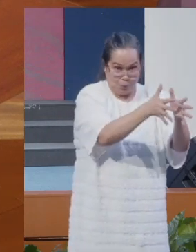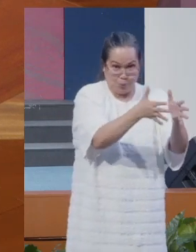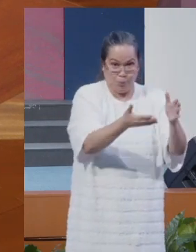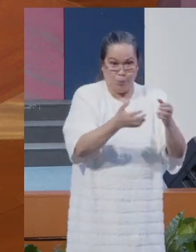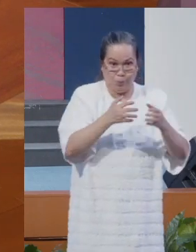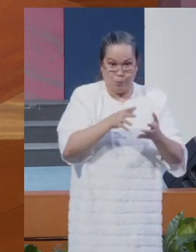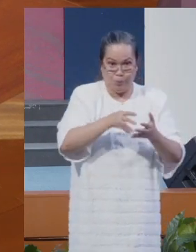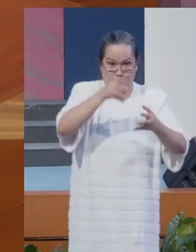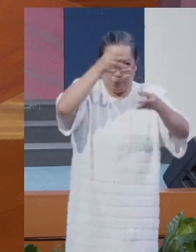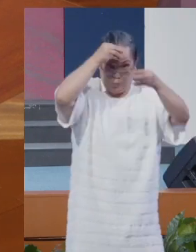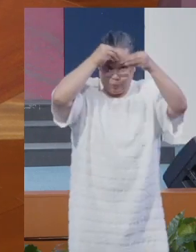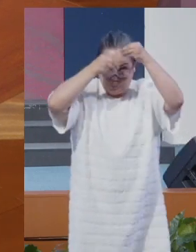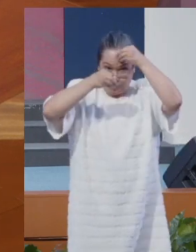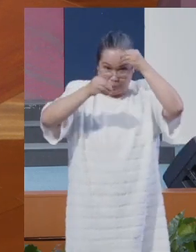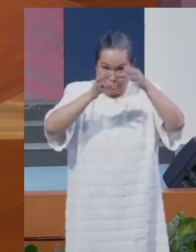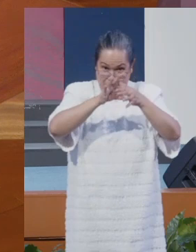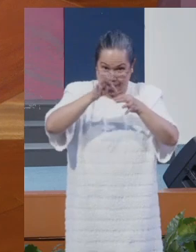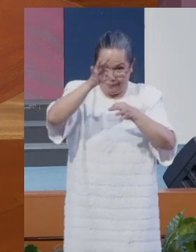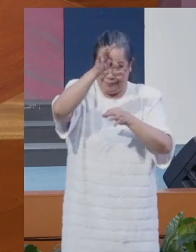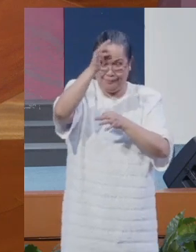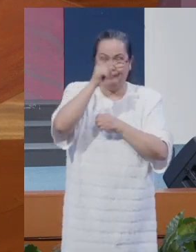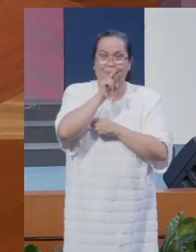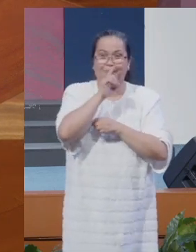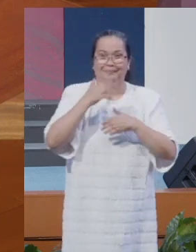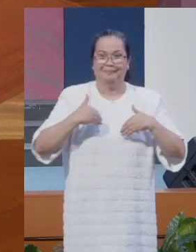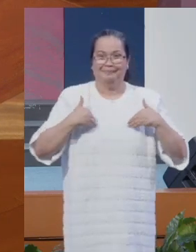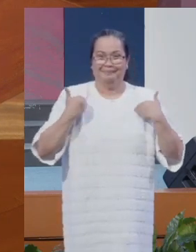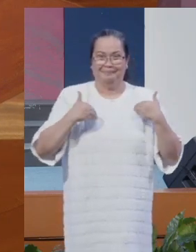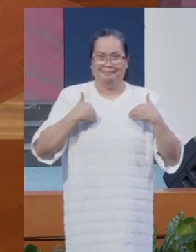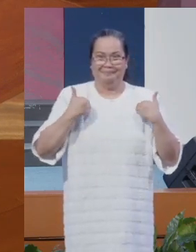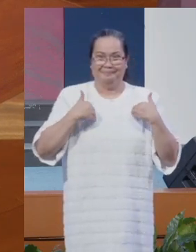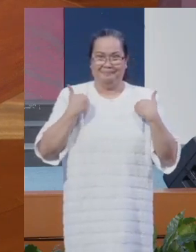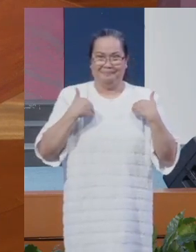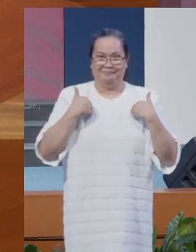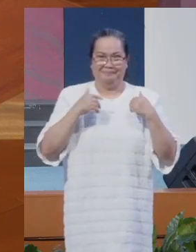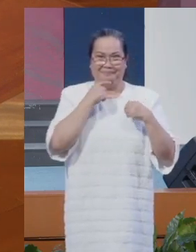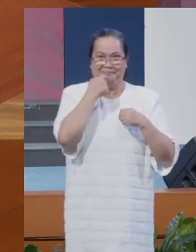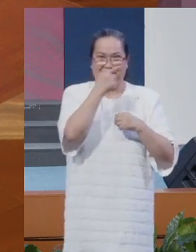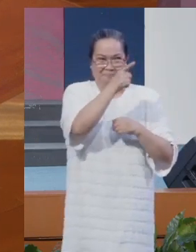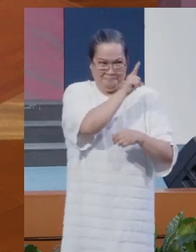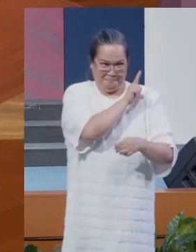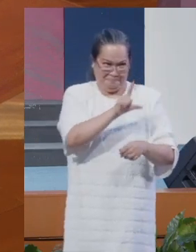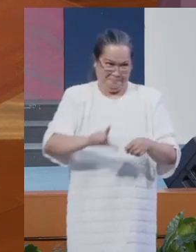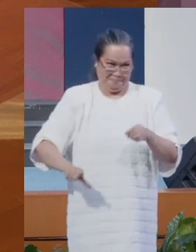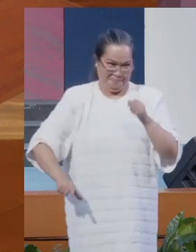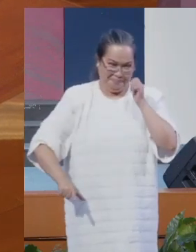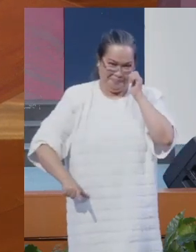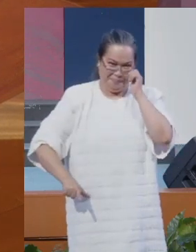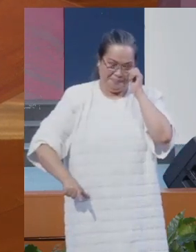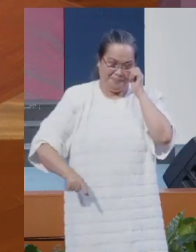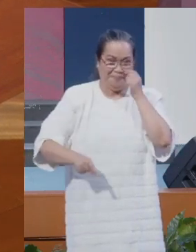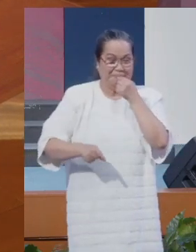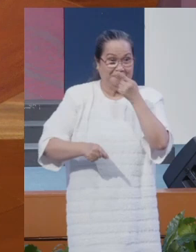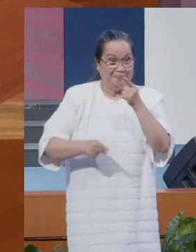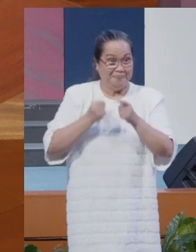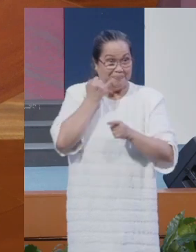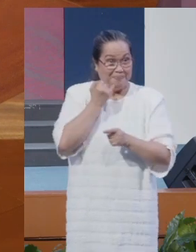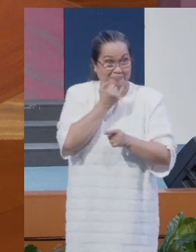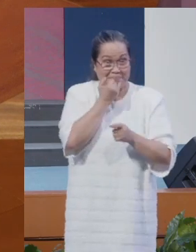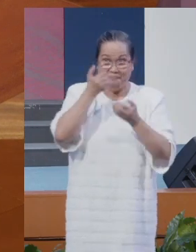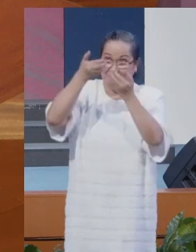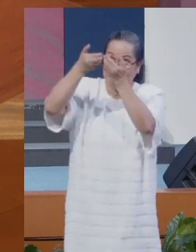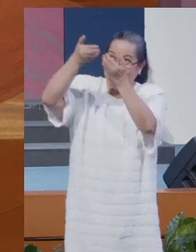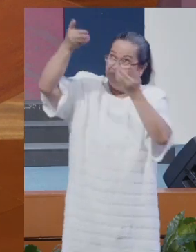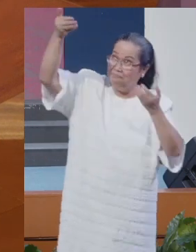in spirit, like a wife of youth when she is cast off, says the Lord." Kasi di manalayo ang Israel sa Panginoon.